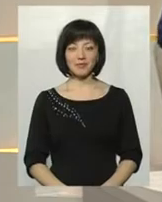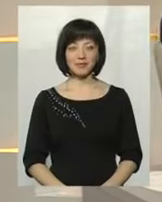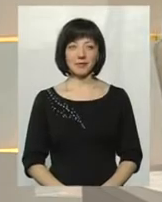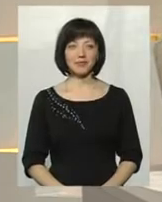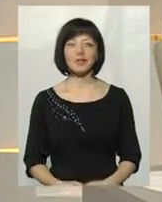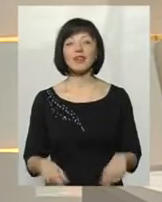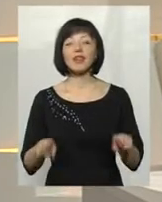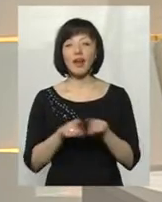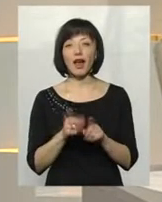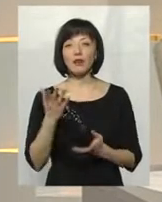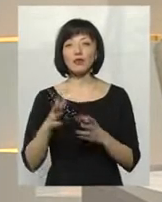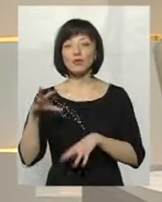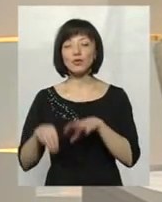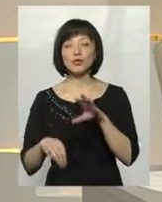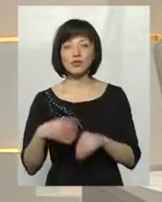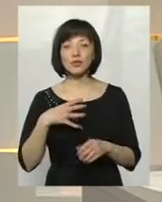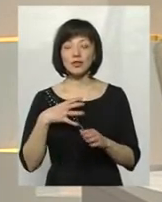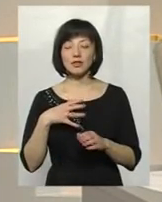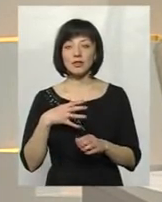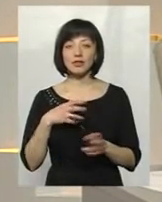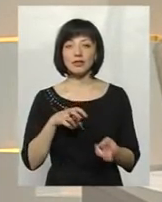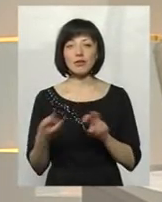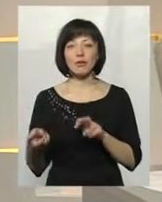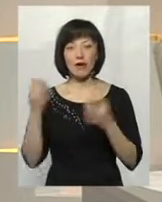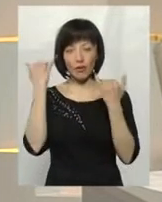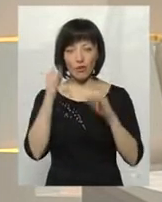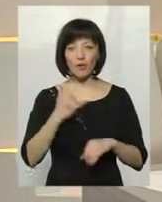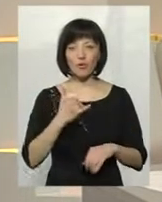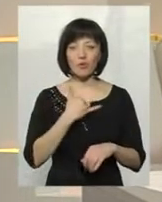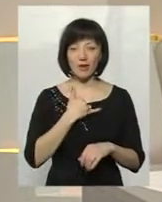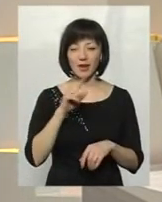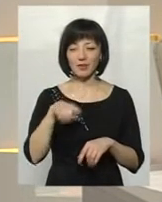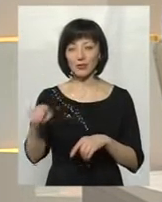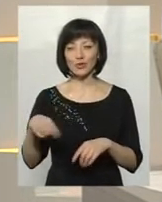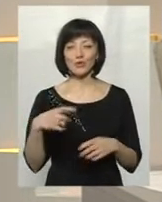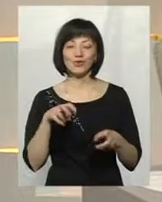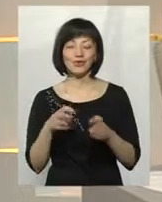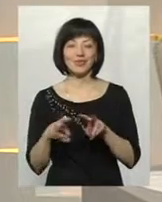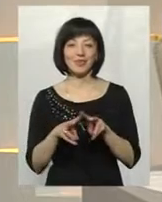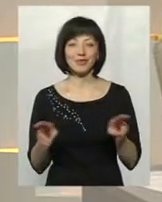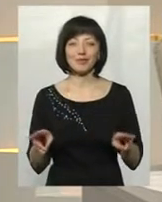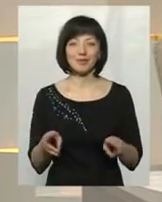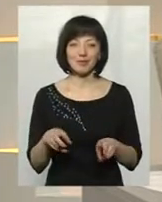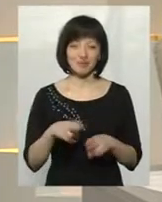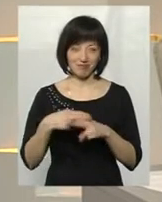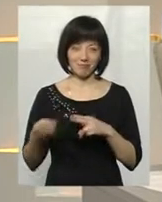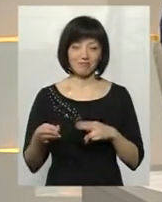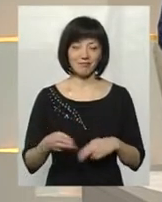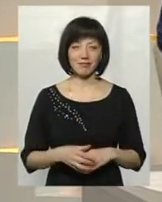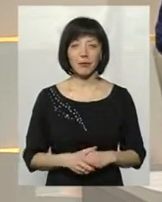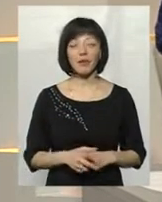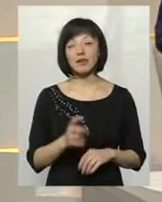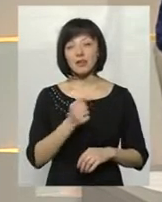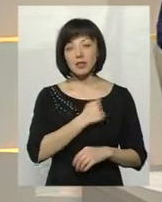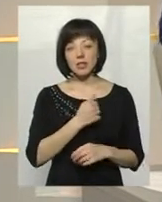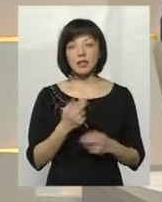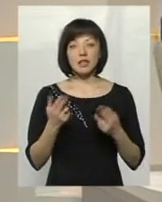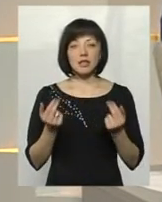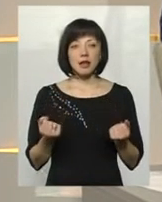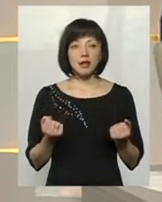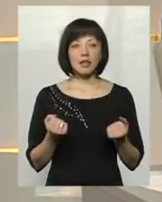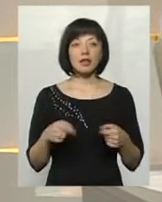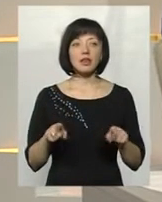От так, якщо в сусіда здохла корова, то в мене здохла, то хай ще здохне в сусіда, аби йому теж було погано. На жаль, так.